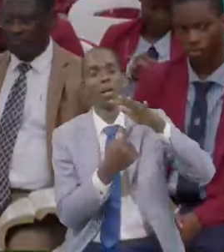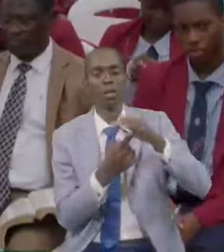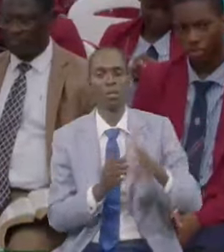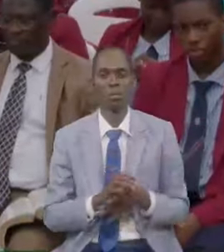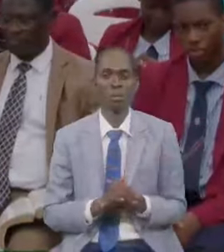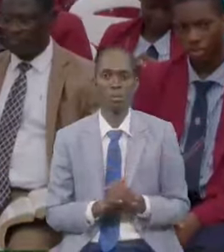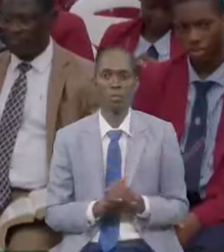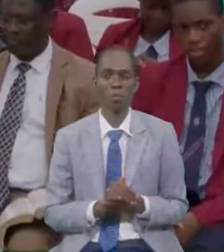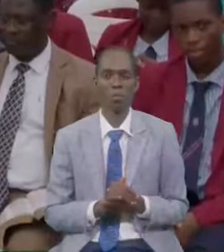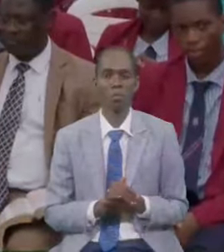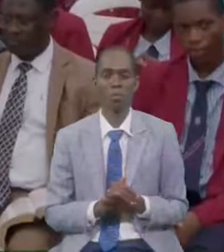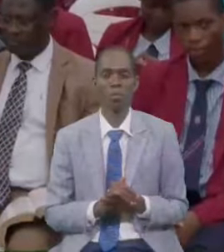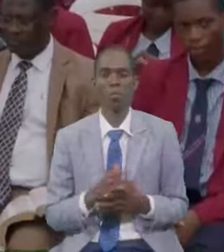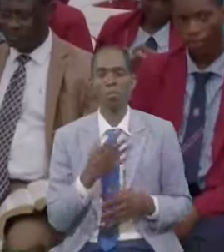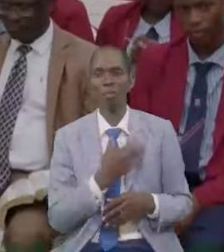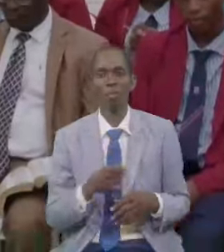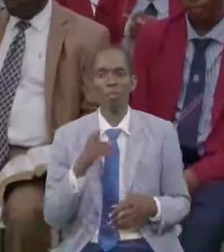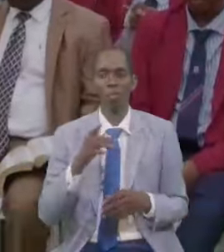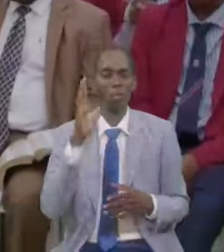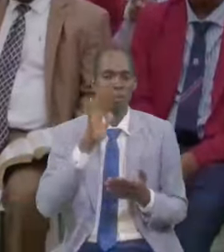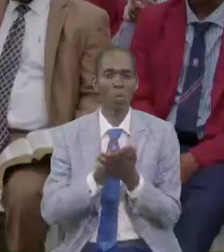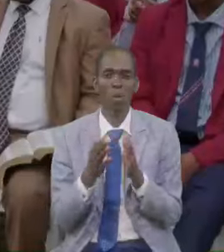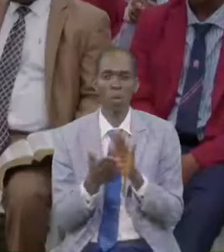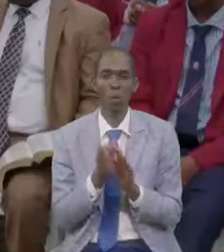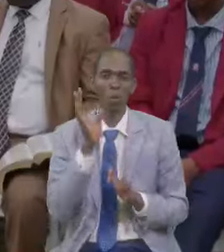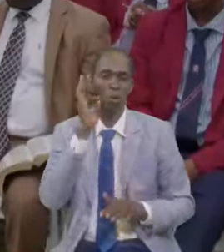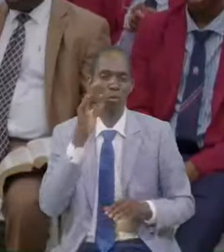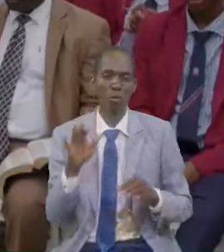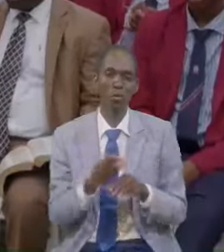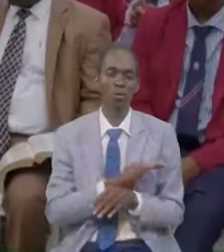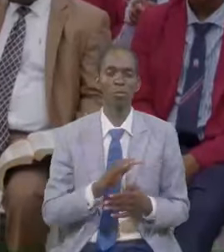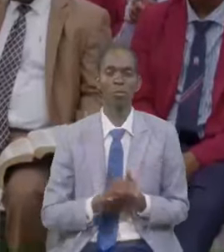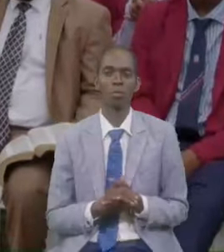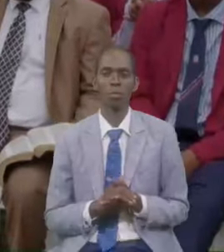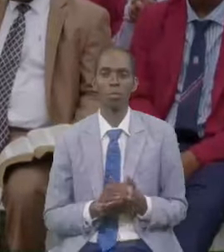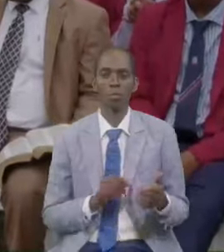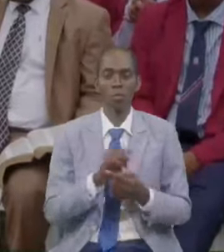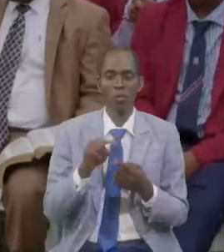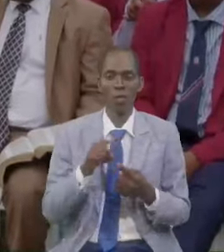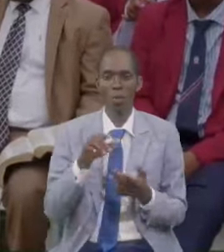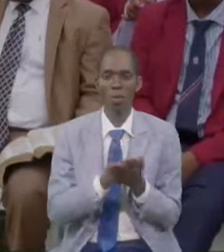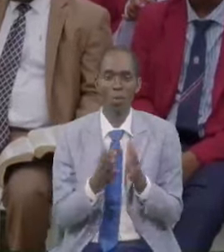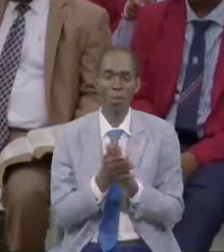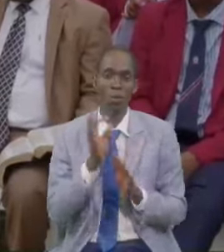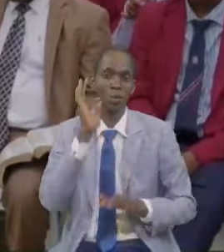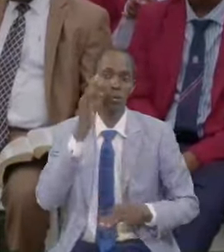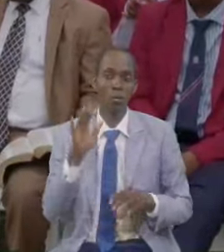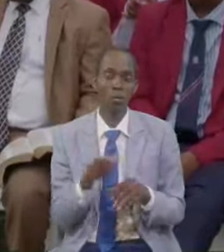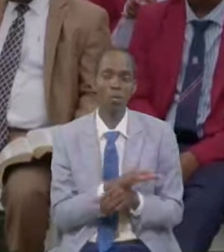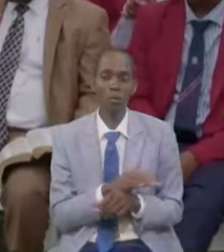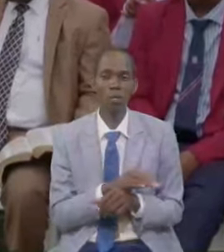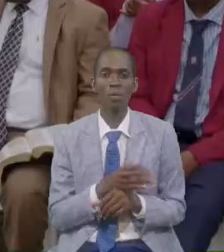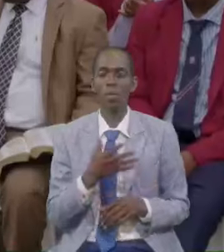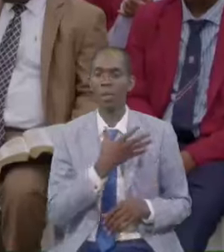ఉంటుంది. And you become fruitful. మీరు ఫలవంతమైన వారవుతారు. When you become fruitful, మీరు ఫలవంతమైనప్పుడు, and the way on the